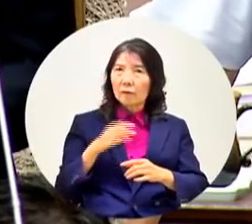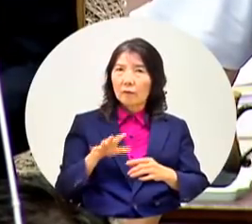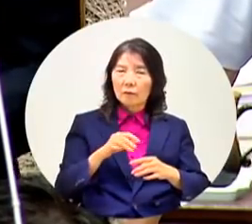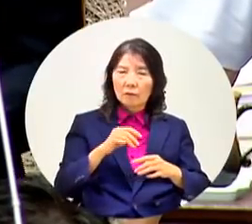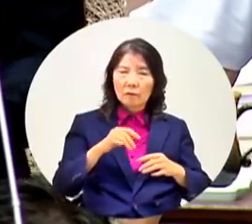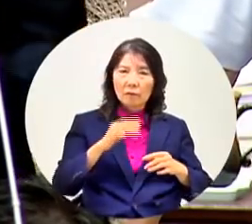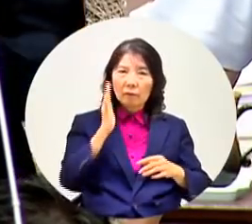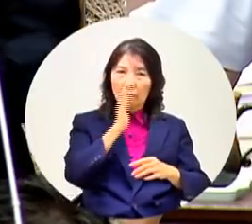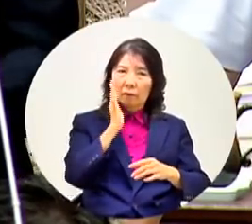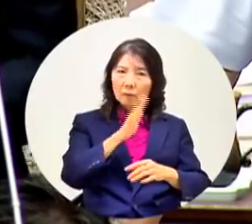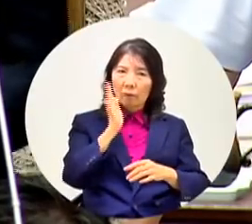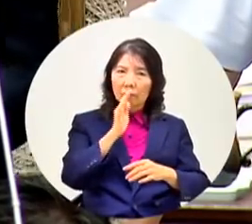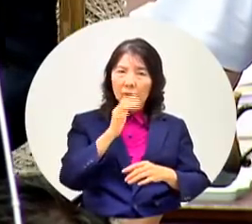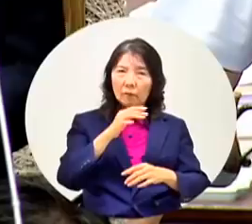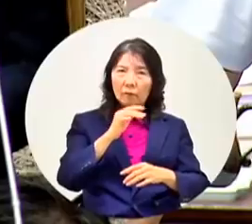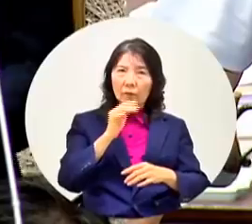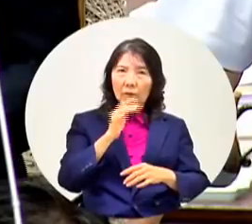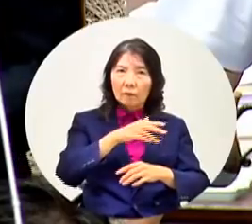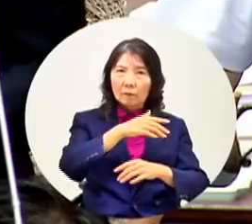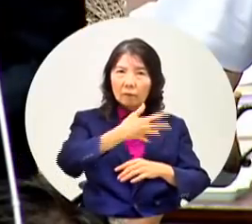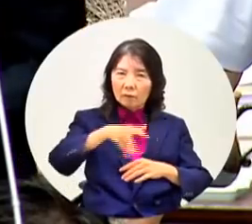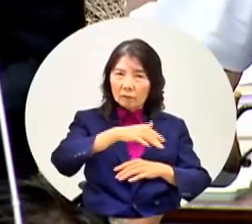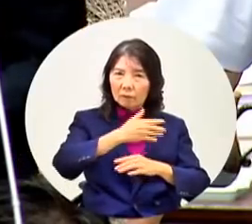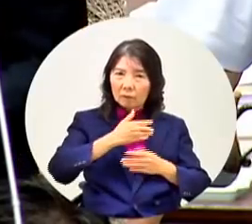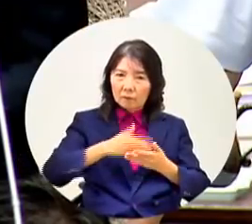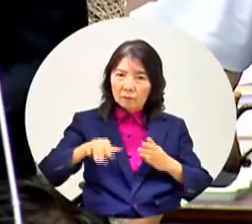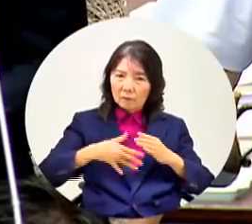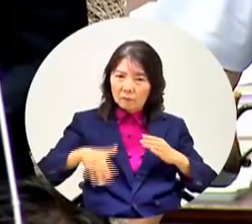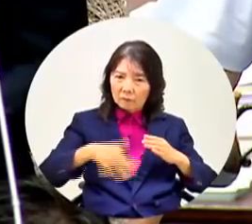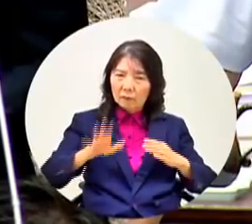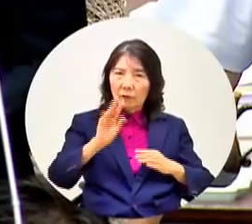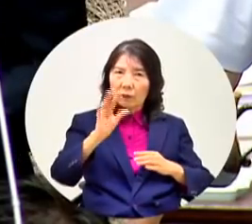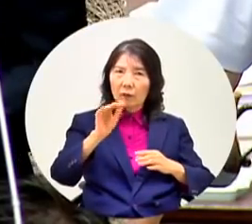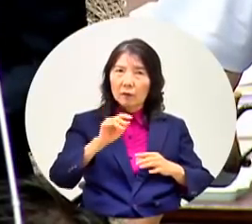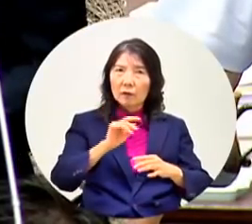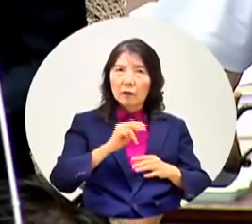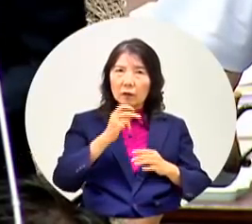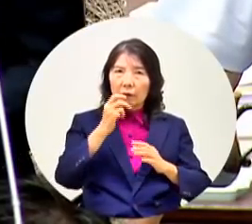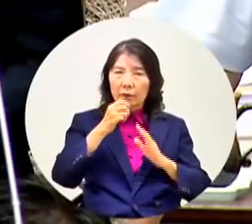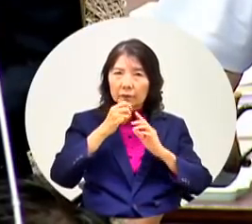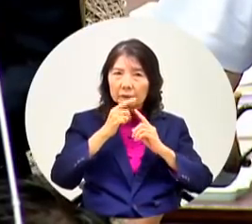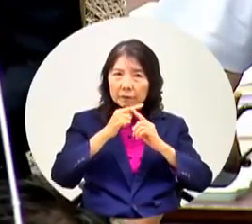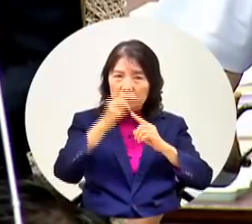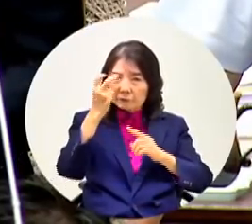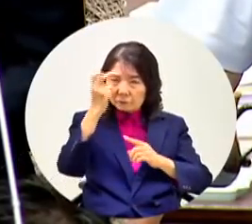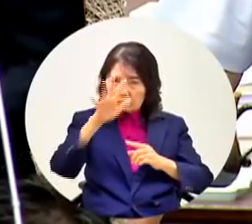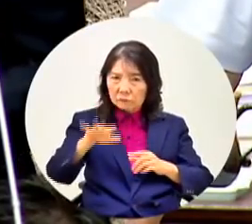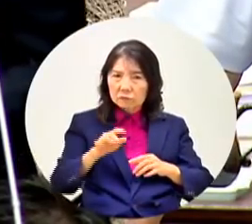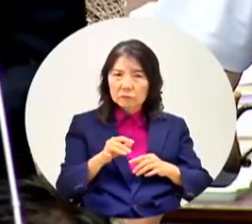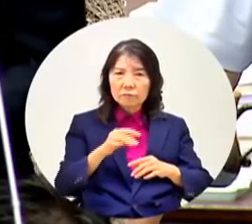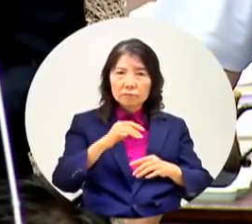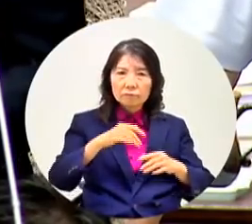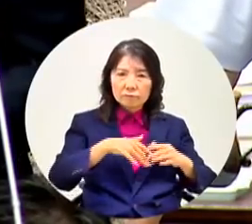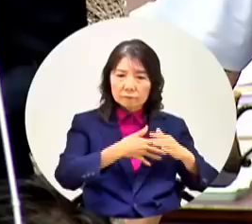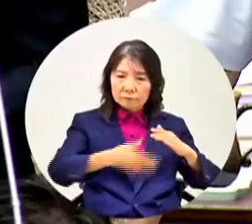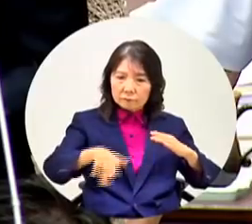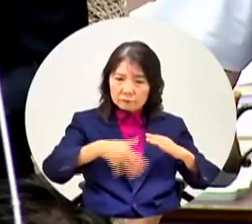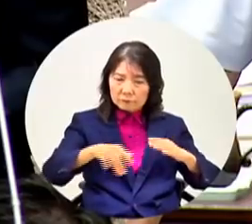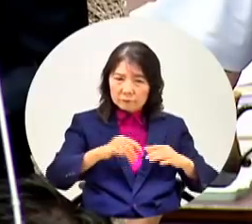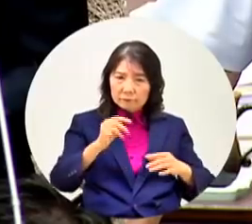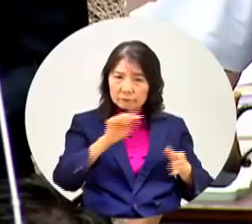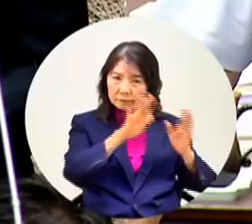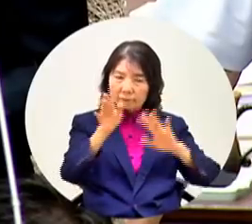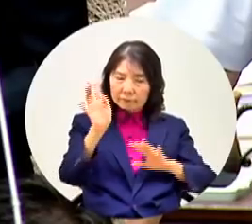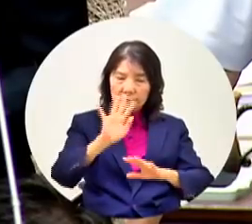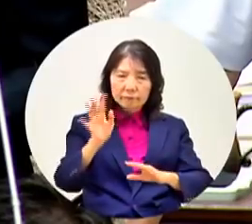来？ 啊，这个部分我们可以来做一个普查，看看到底排放的水质水量到底是什么样一个状况，然后来做进一步